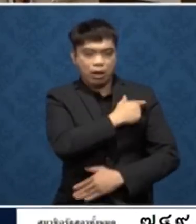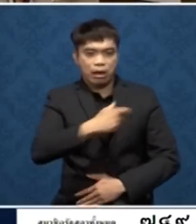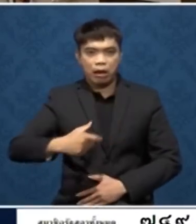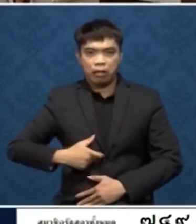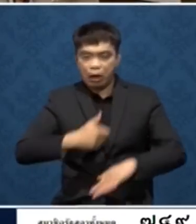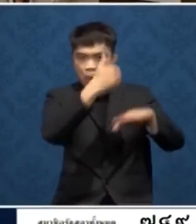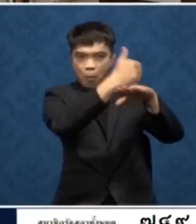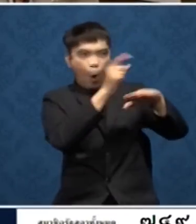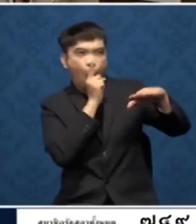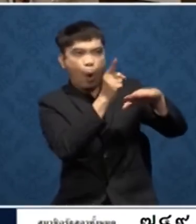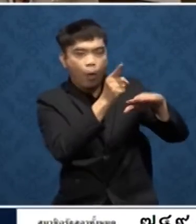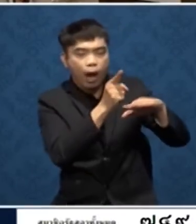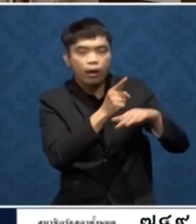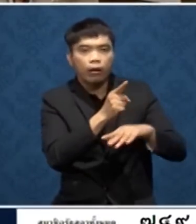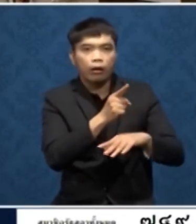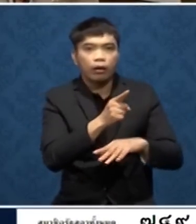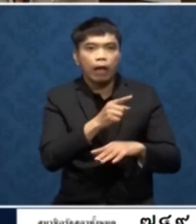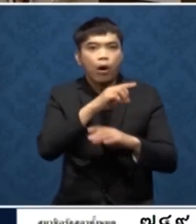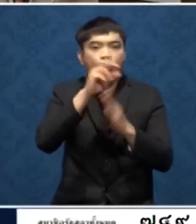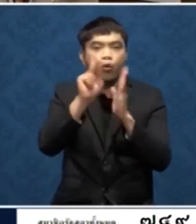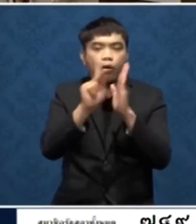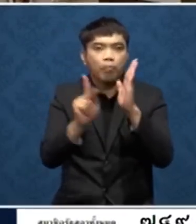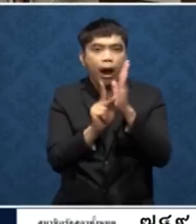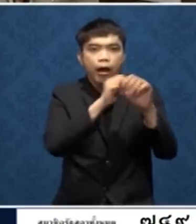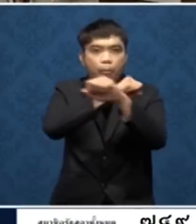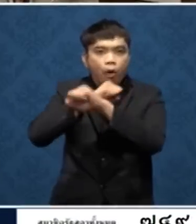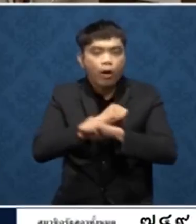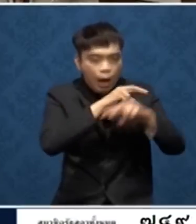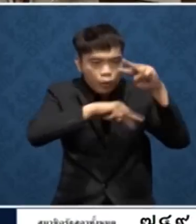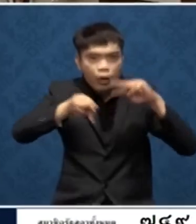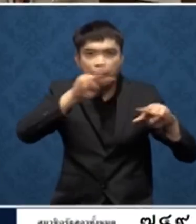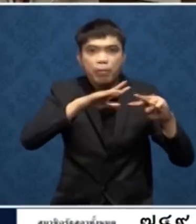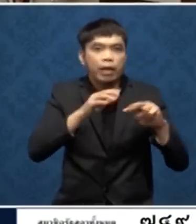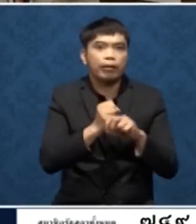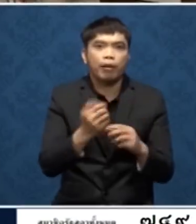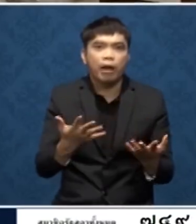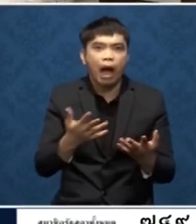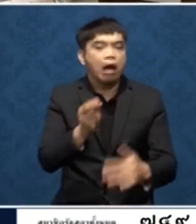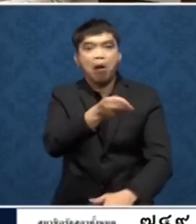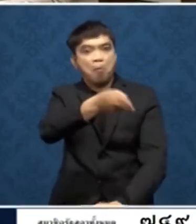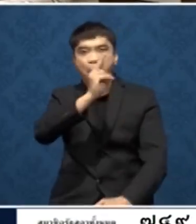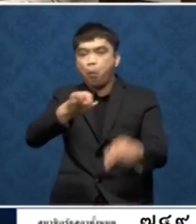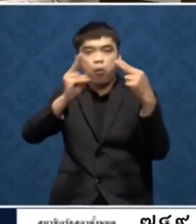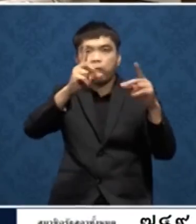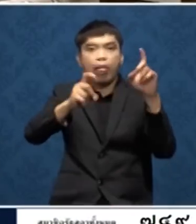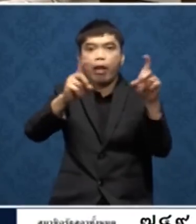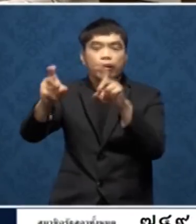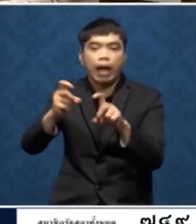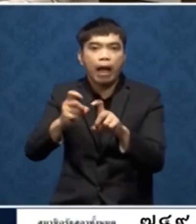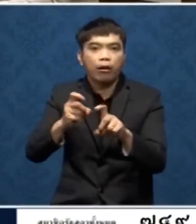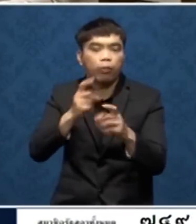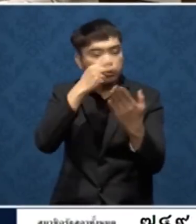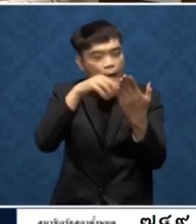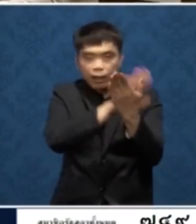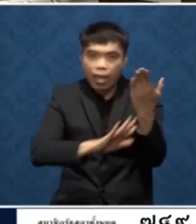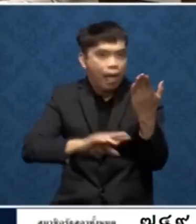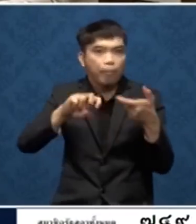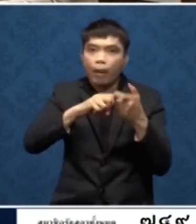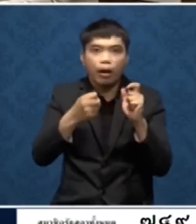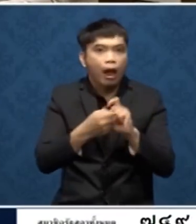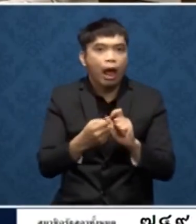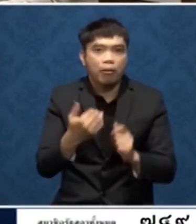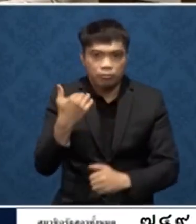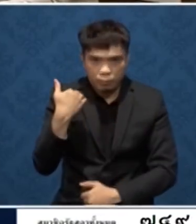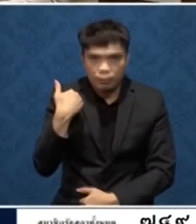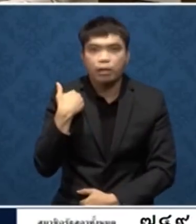ยิงกันระเบิดประเทศไทยเลยครับจะยิงกันฉิบหายผมอาจจะ